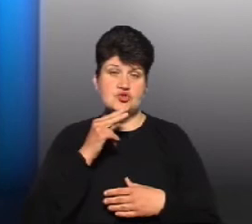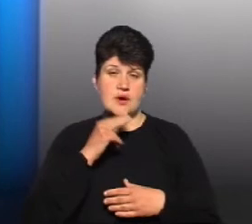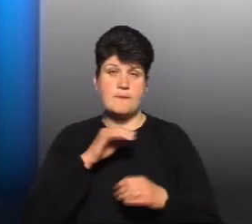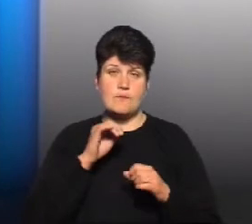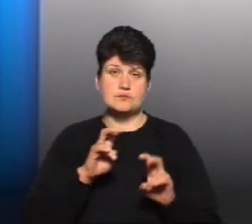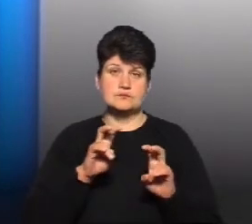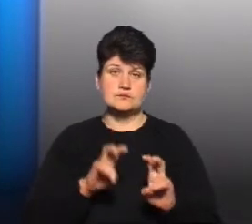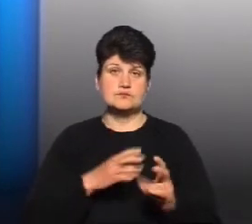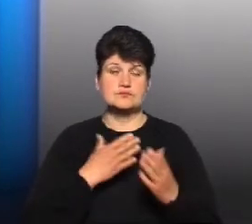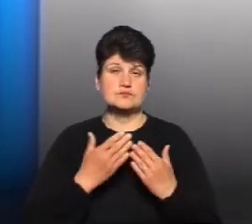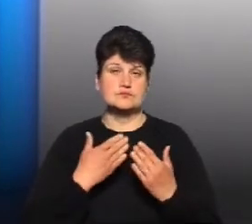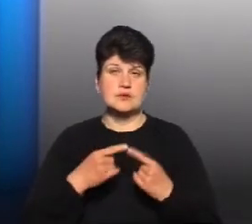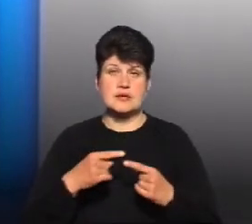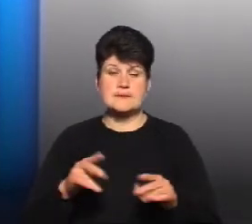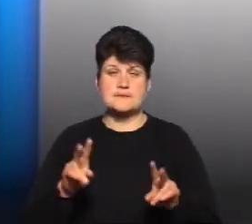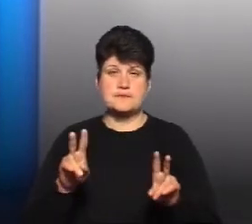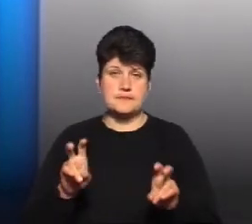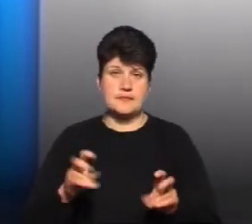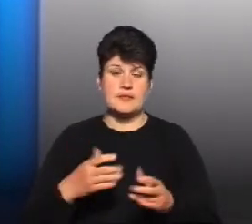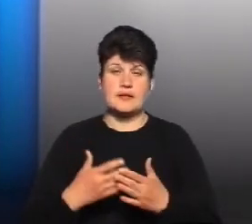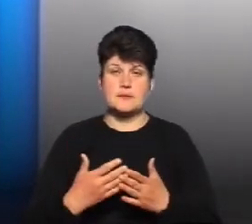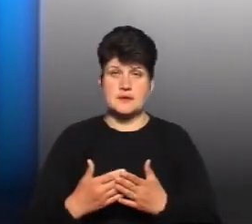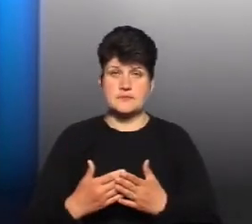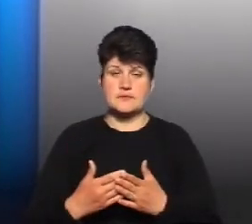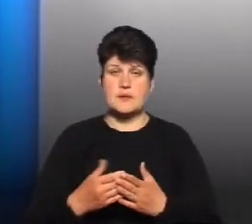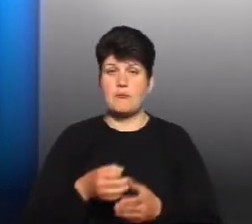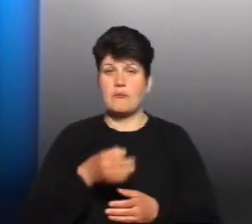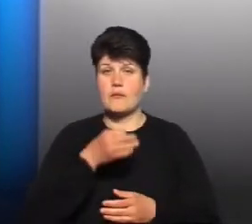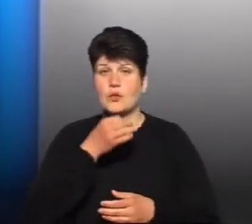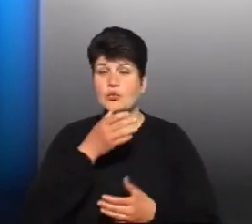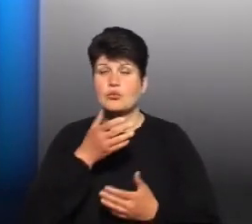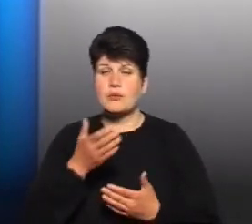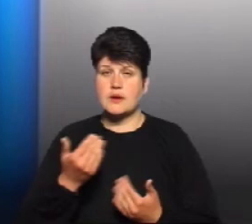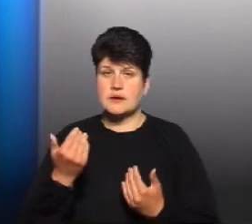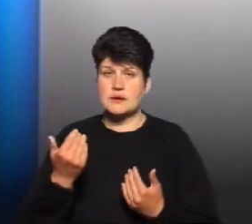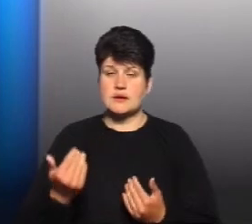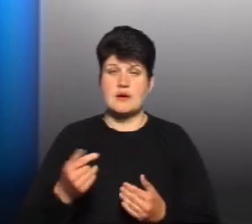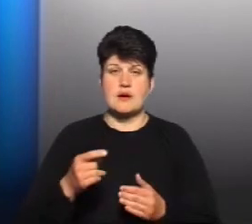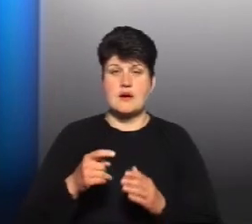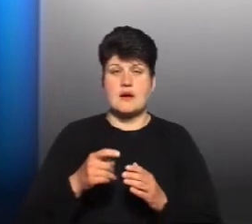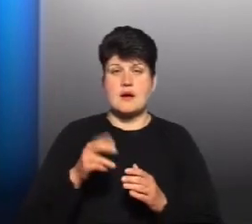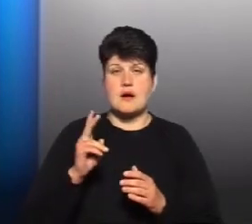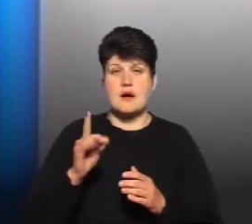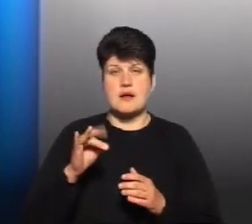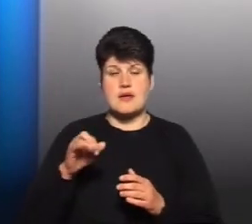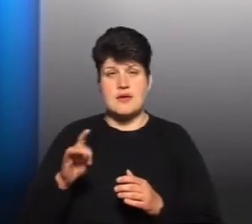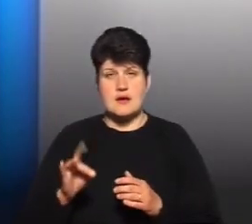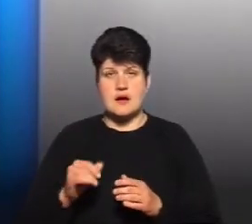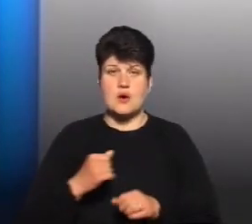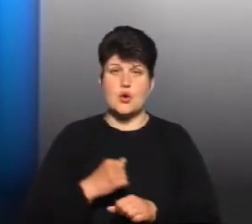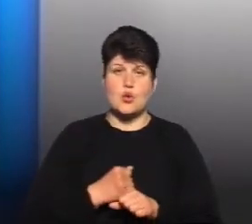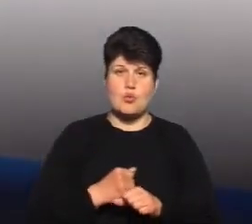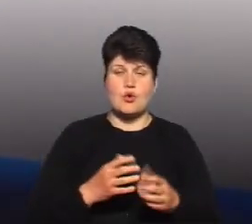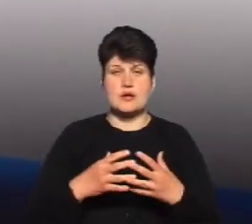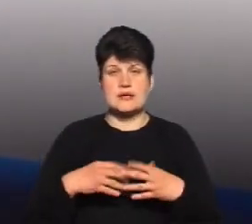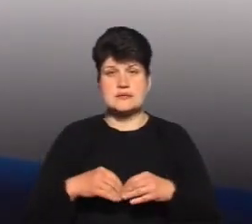поспілкуватися на такі теми, там, наприклад, уподобання їхні, кар'єра, робота, сім'я і такі і інші теми.